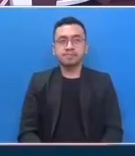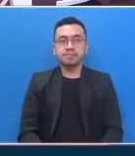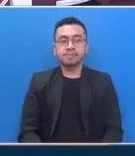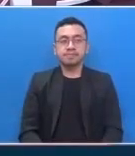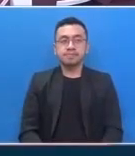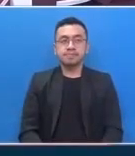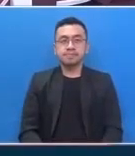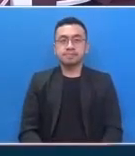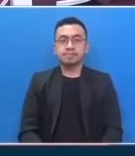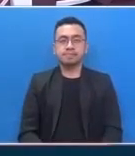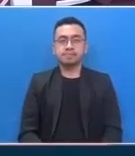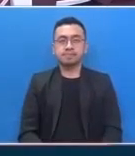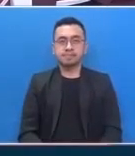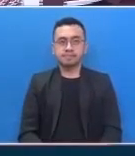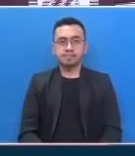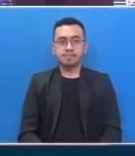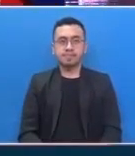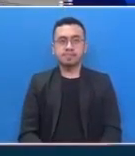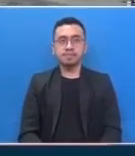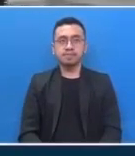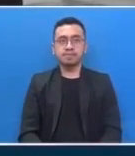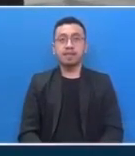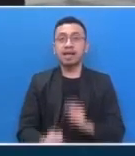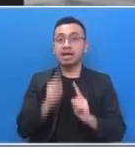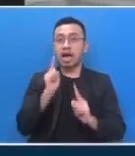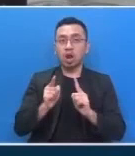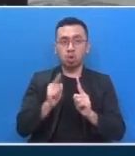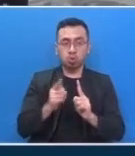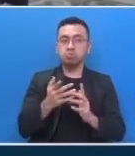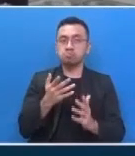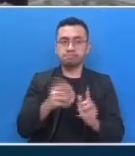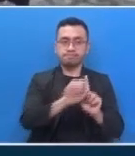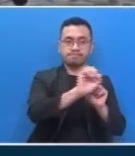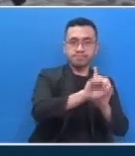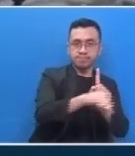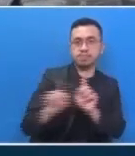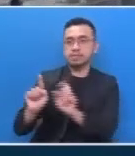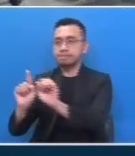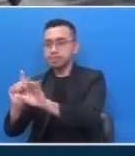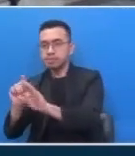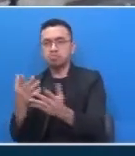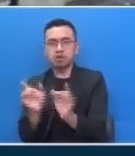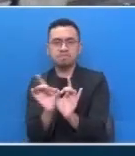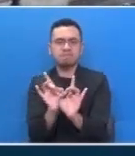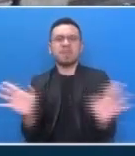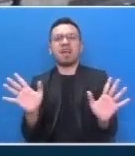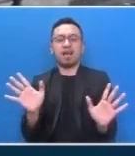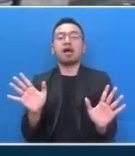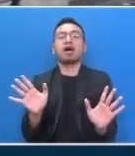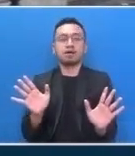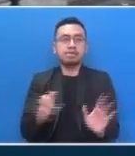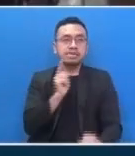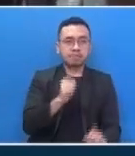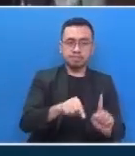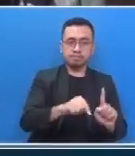kan kalau mereka berhenti pada perbedaan sikap yang tajam dengan argumentasi masing-masing ya kedua-duanya cukup keras menurut saya Ya firm